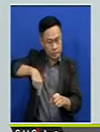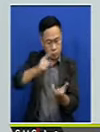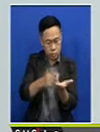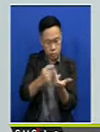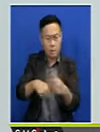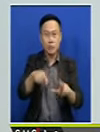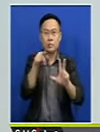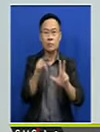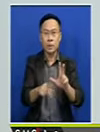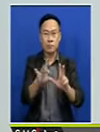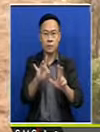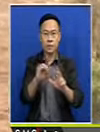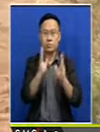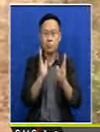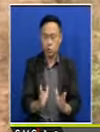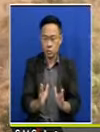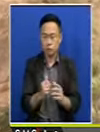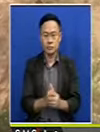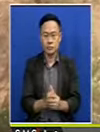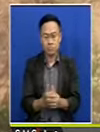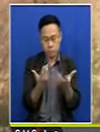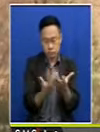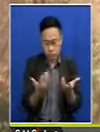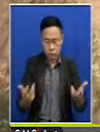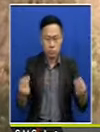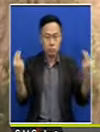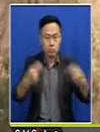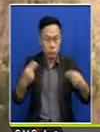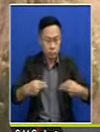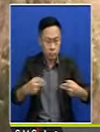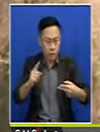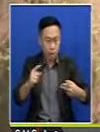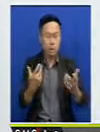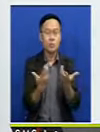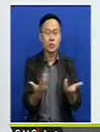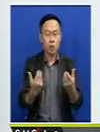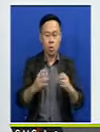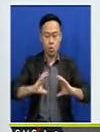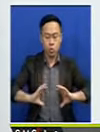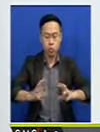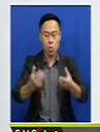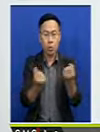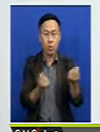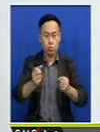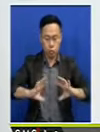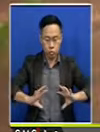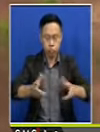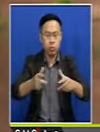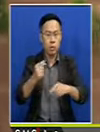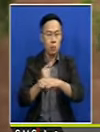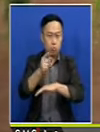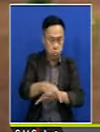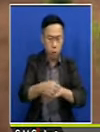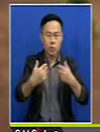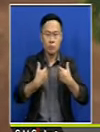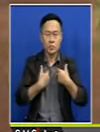ทั้งสิ้น 3,000 กับอีก80นายค่ะยุทธปกรณ์ที่นำมาร่วมฝึกก็มีตั้งแต่รถถัง M60A3 รถสาย